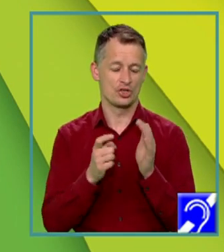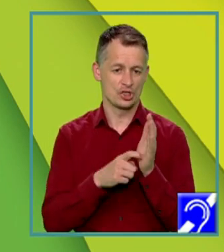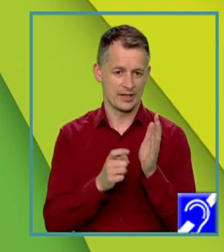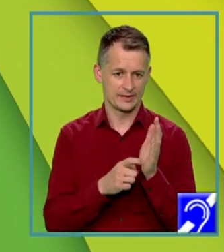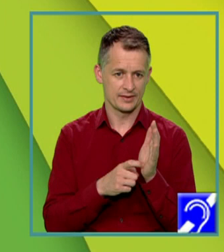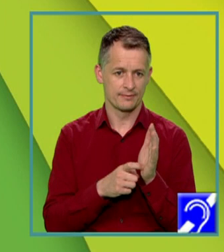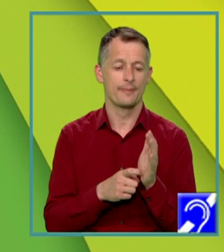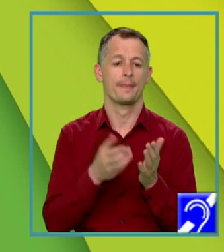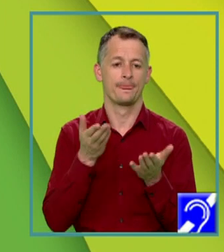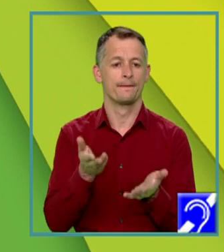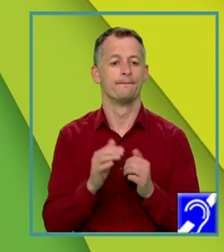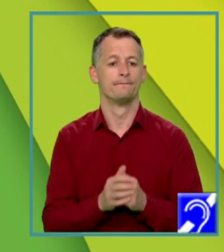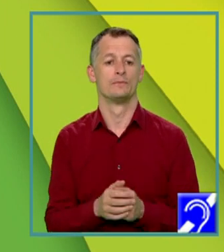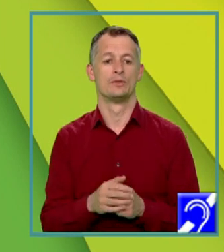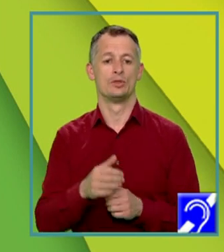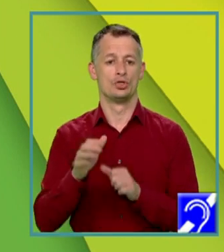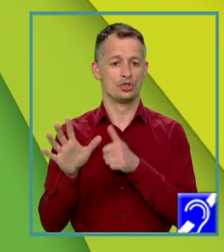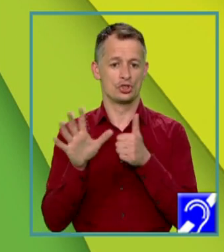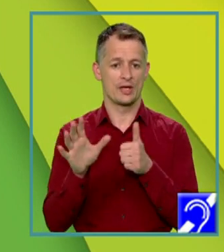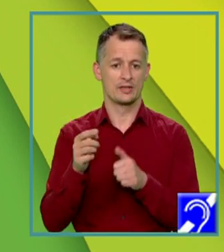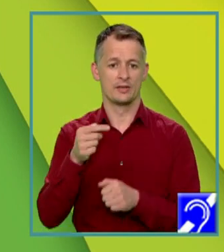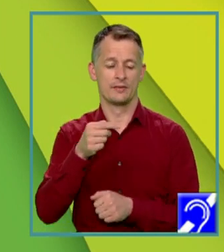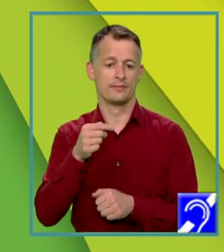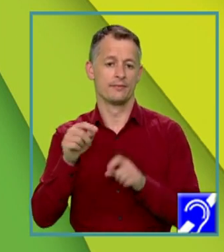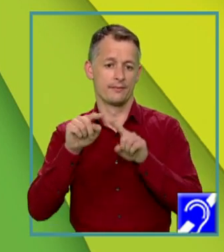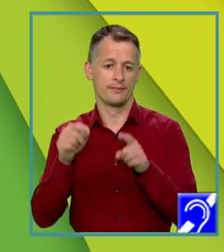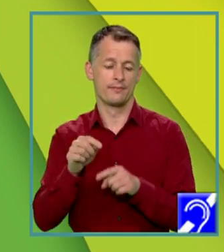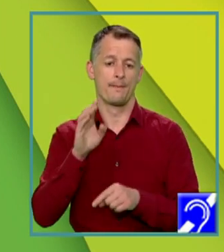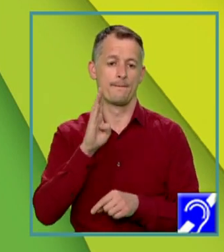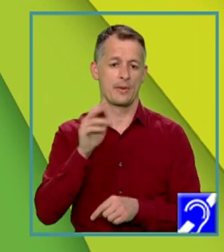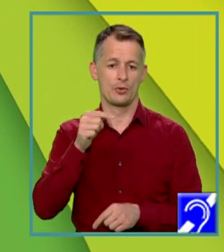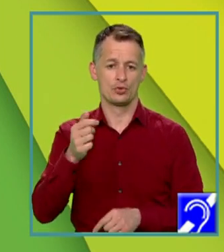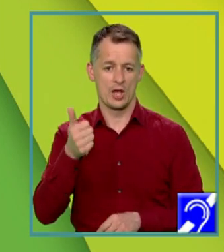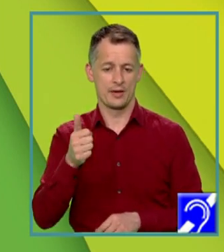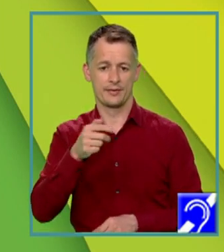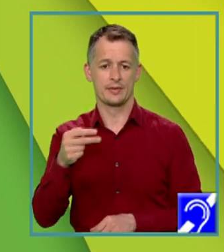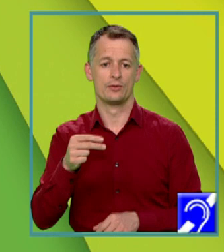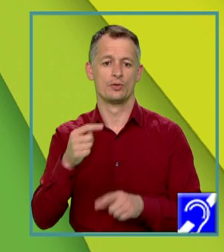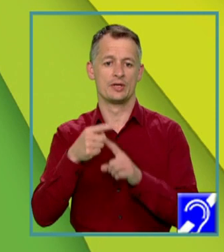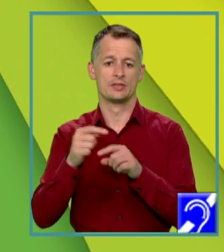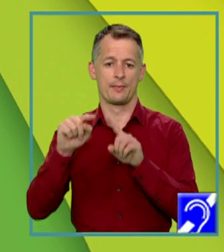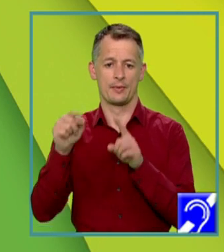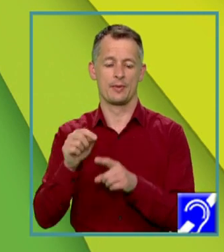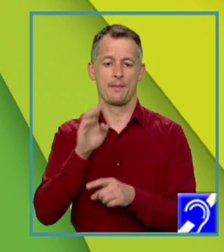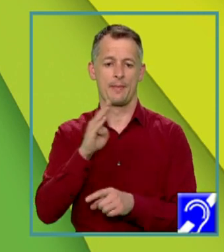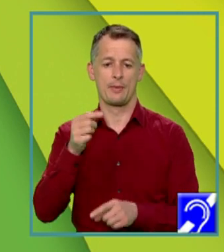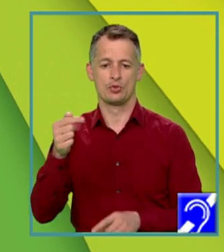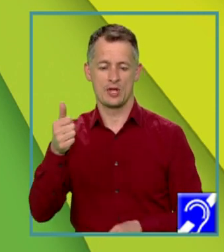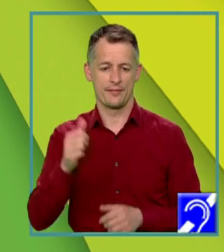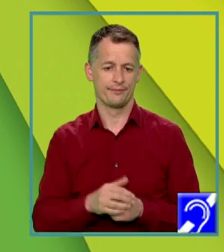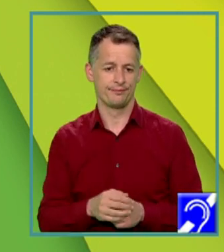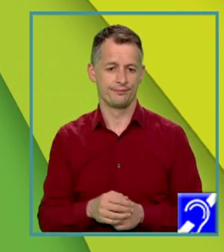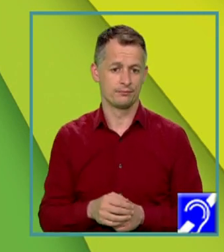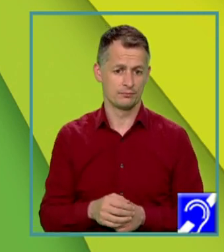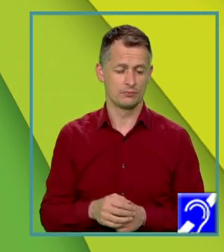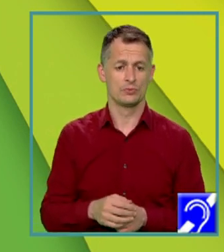este echivalentă cu șase pe lângă b minus a egal cu x pe lângă veninul să ținem cont de faptul că bem un